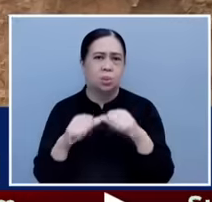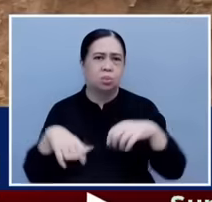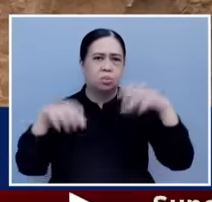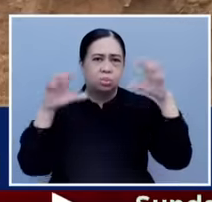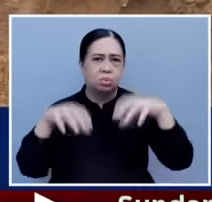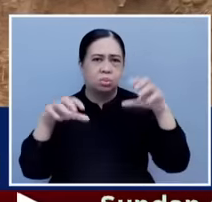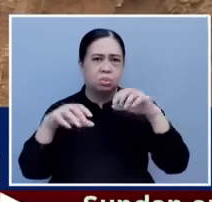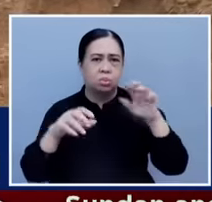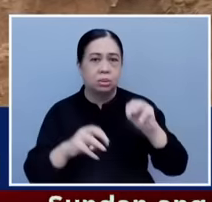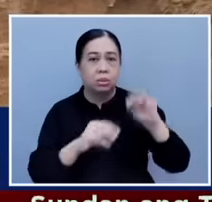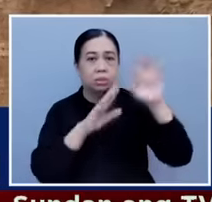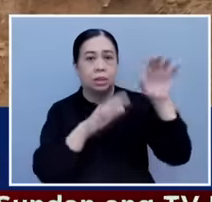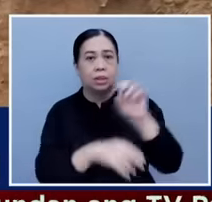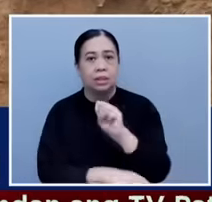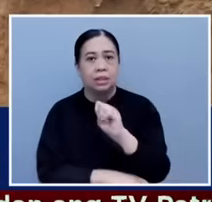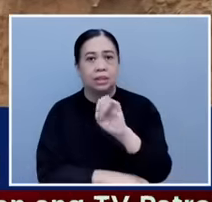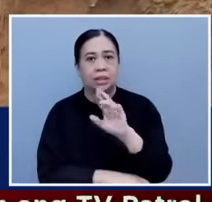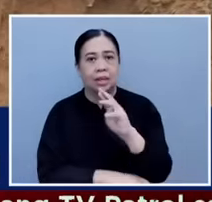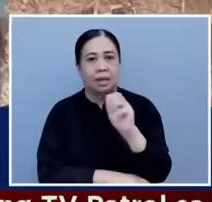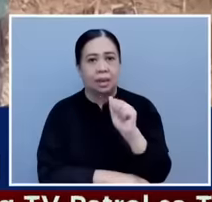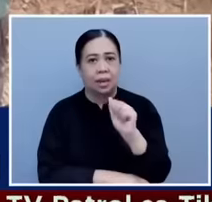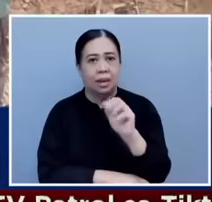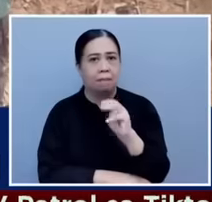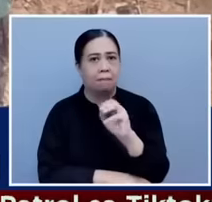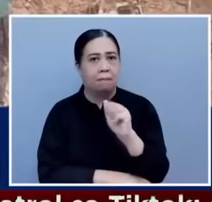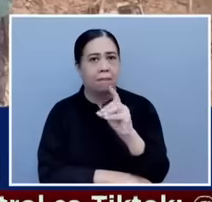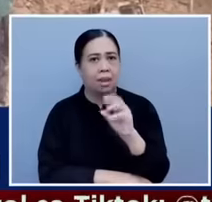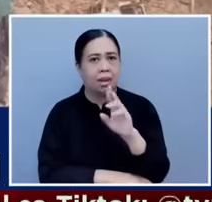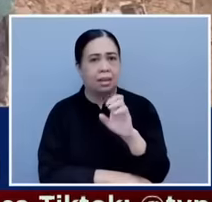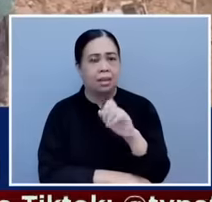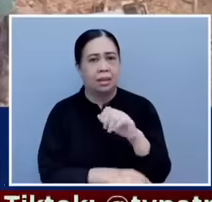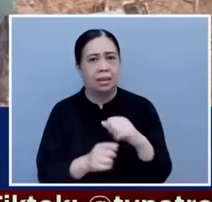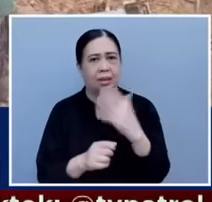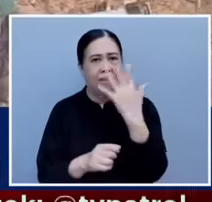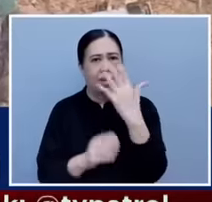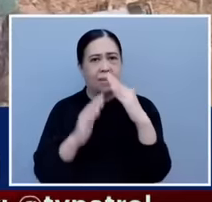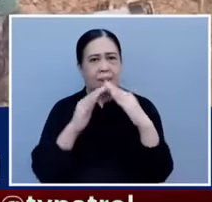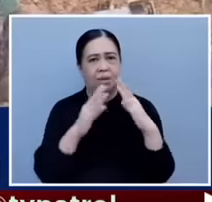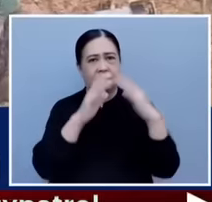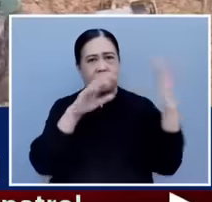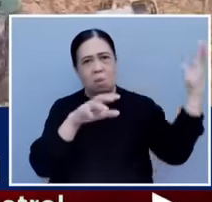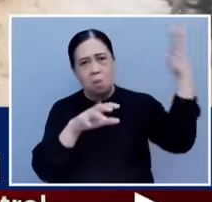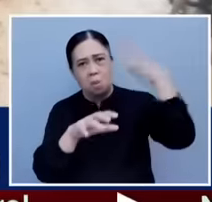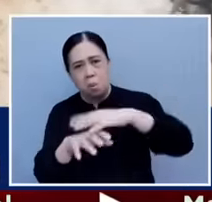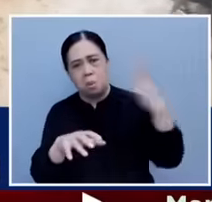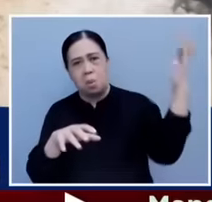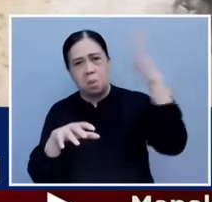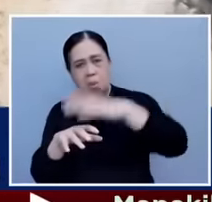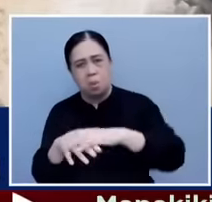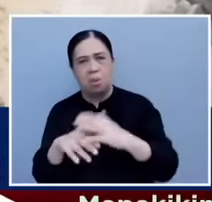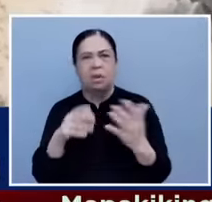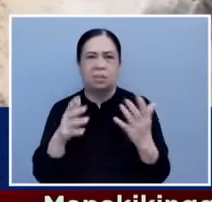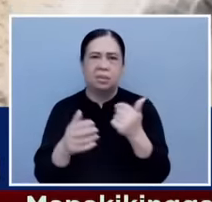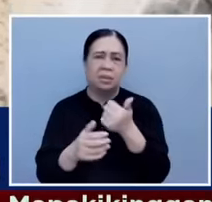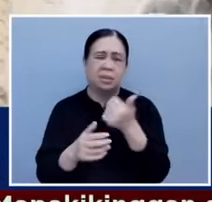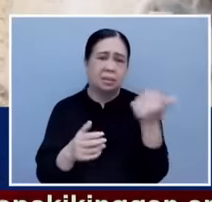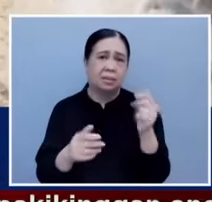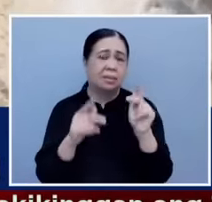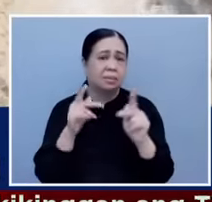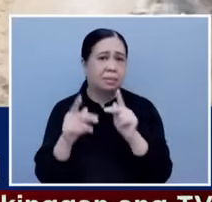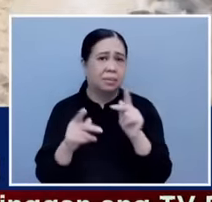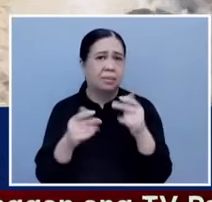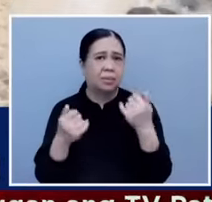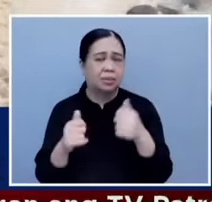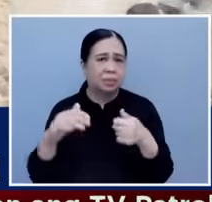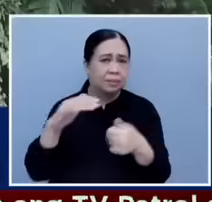sa kabundukan ng Sierra Madre. Natabunan ng lupa ang 5 bahay. Ayon po sa mga rescuer, maaaring may iba pang mga residente na nasa